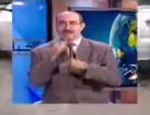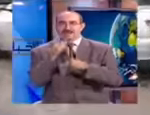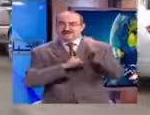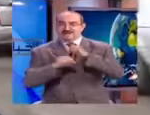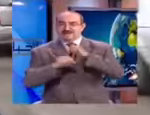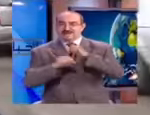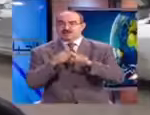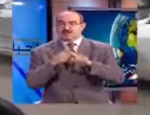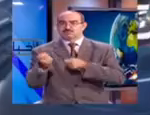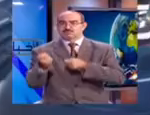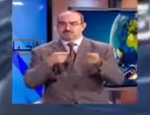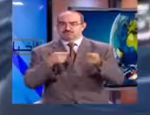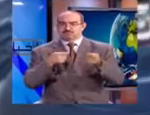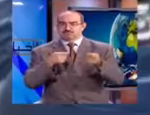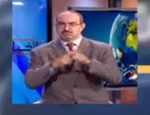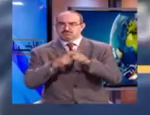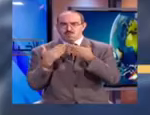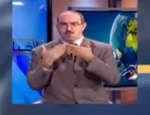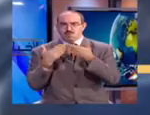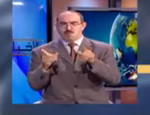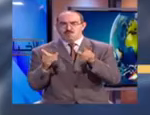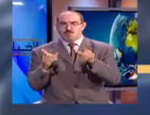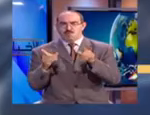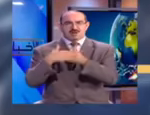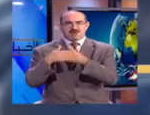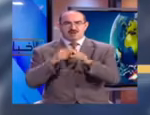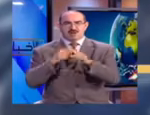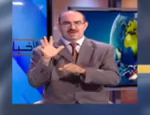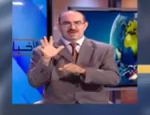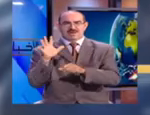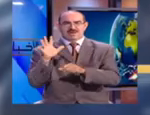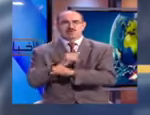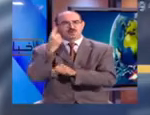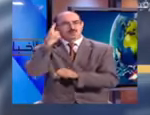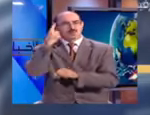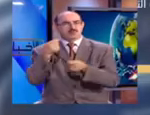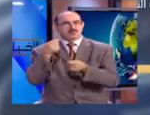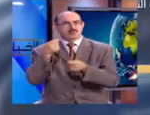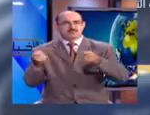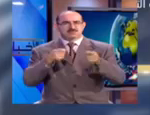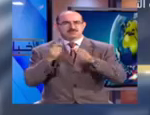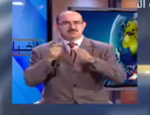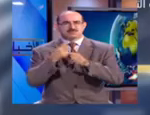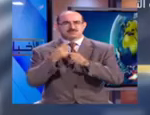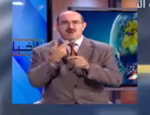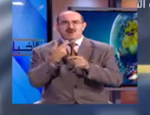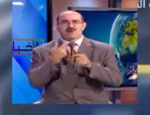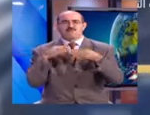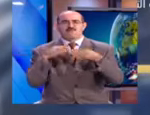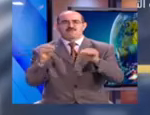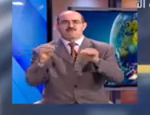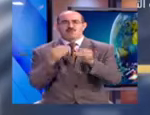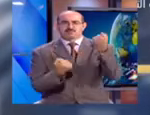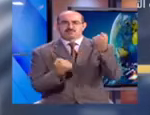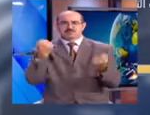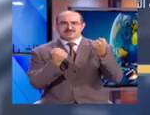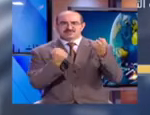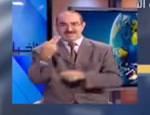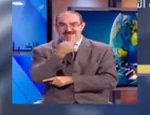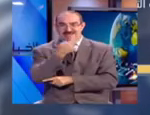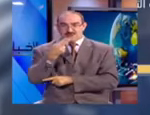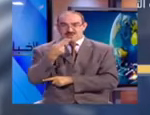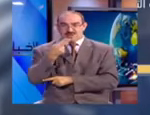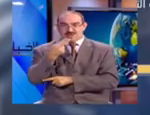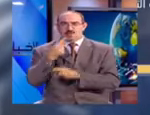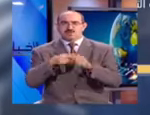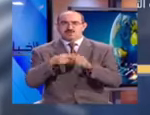حيث سيتم تمديد إجراءات الغلق لمدة 15 يوما بالنسبة لأسواق بيع المركبات المستعملة على المستوى الوطني،